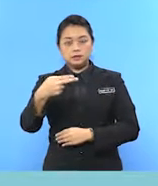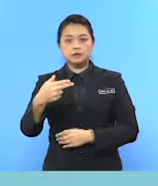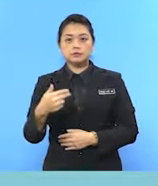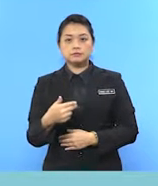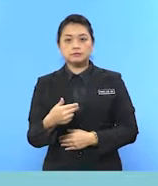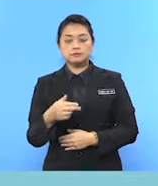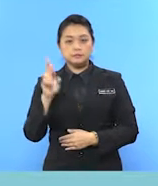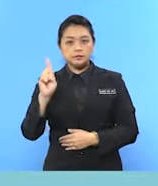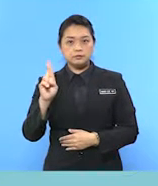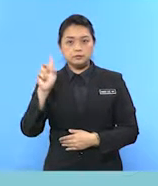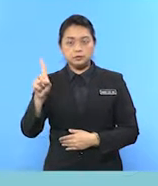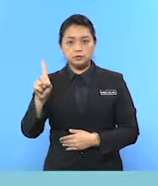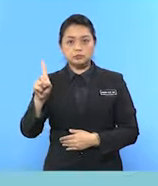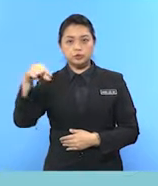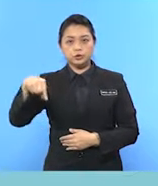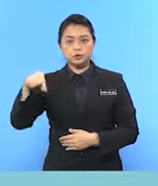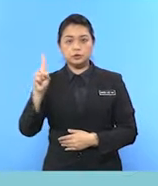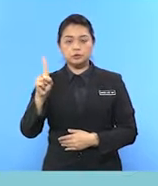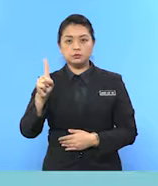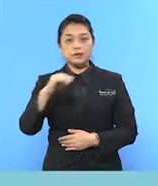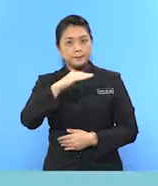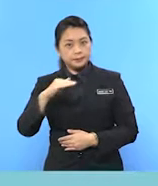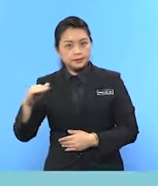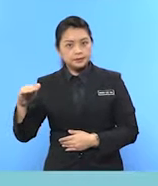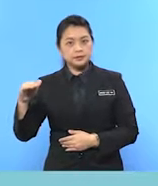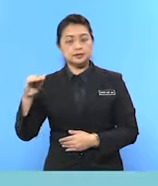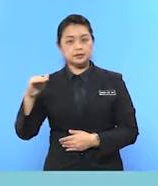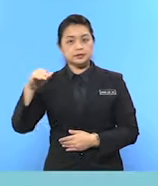iaitu R1 Q1 per